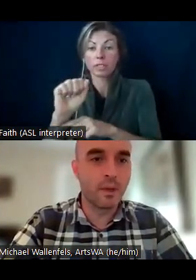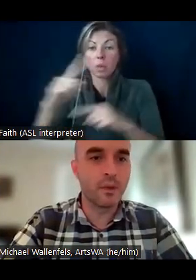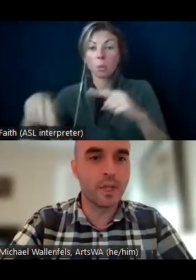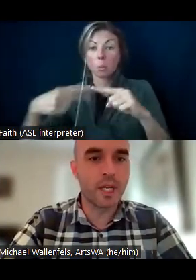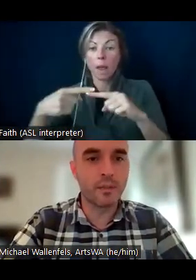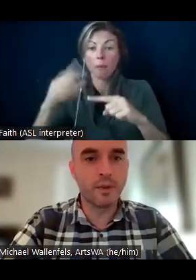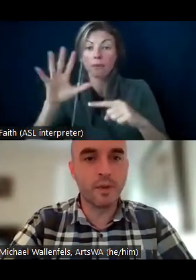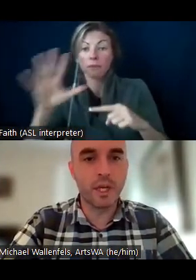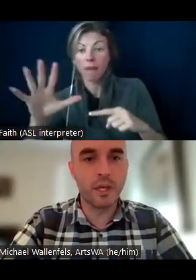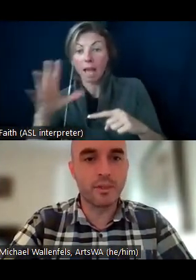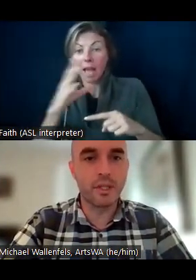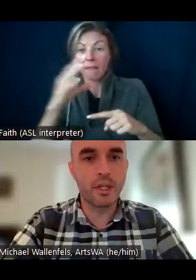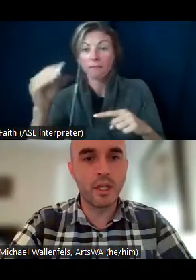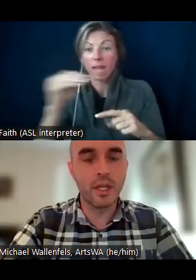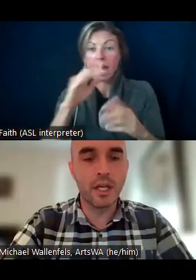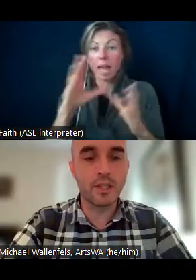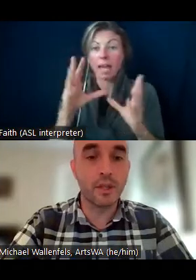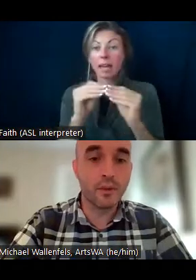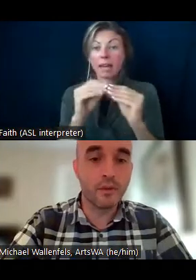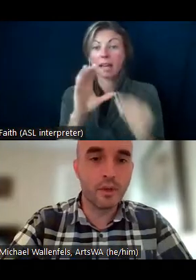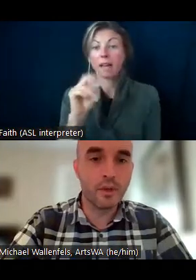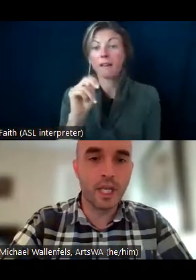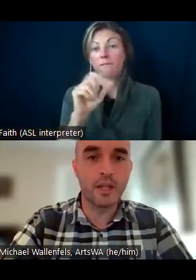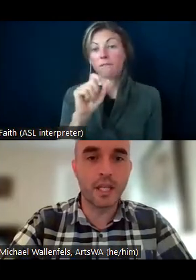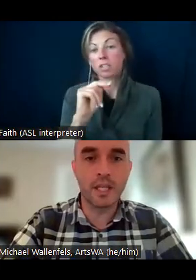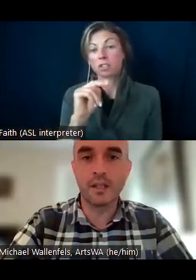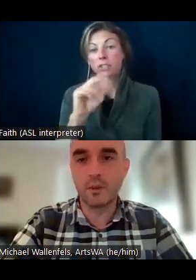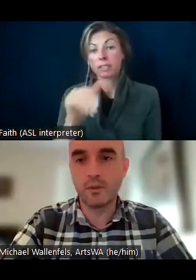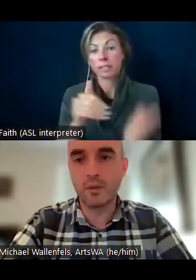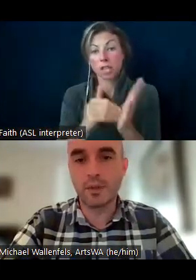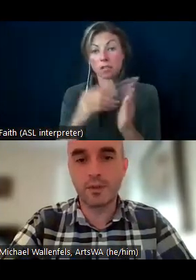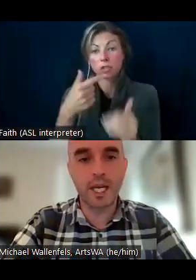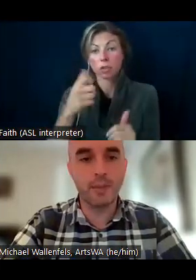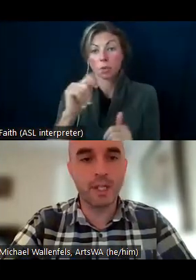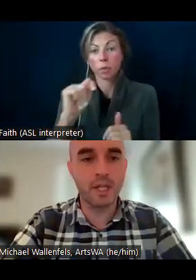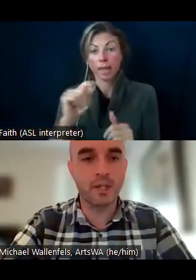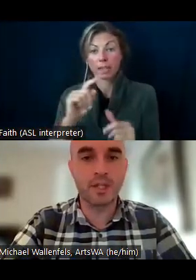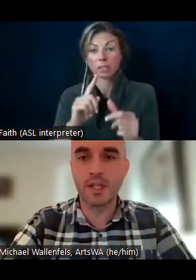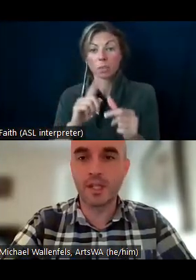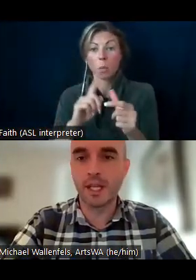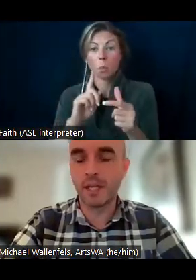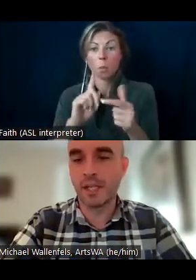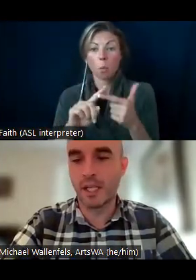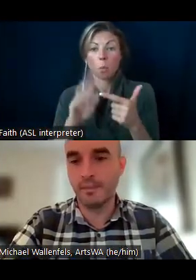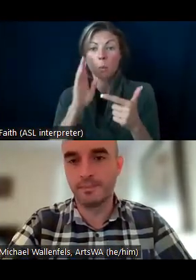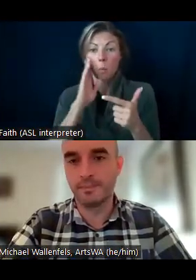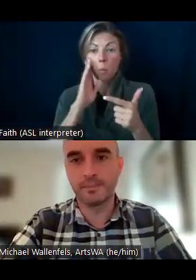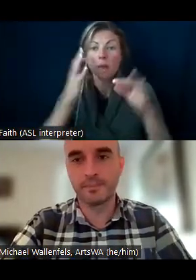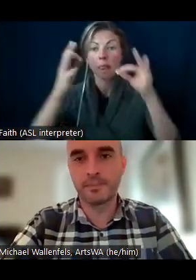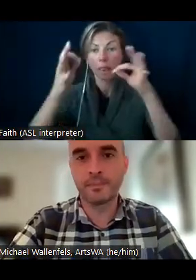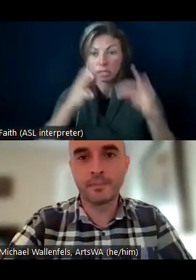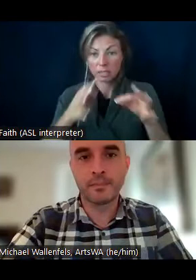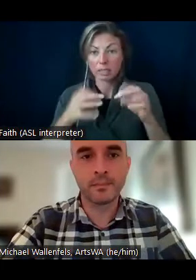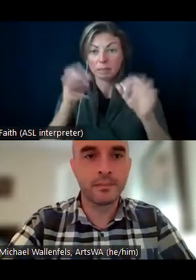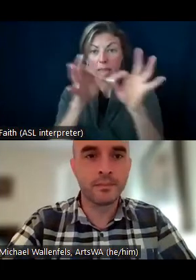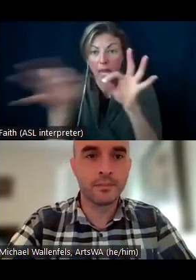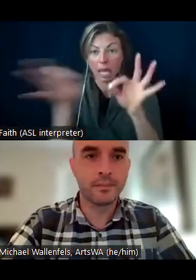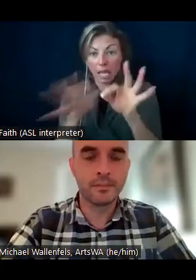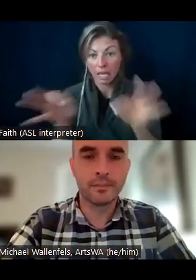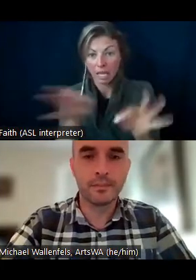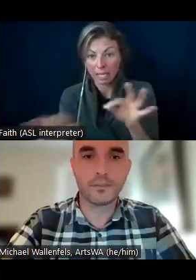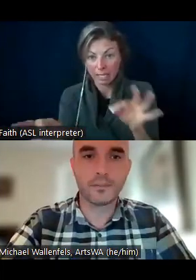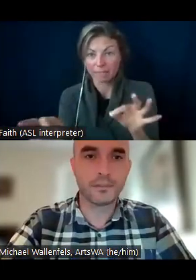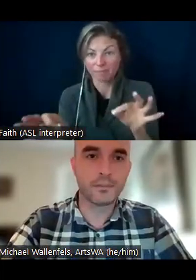감사합니다. 그렇습니까? 말했듯이 저희는 워킹 워싱턴 5차 그리고 컨벤션 센터 자금에 대해서 말씀을